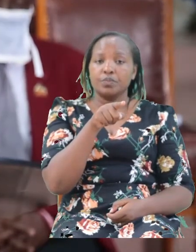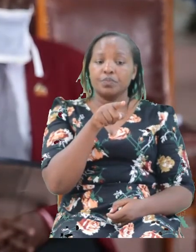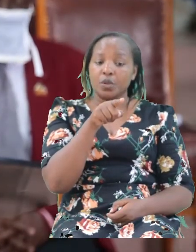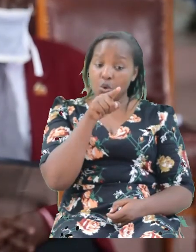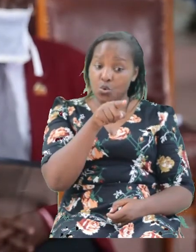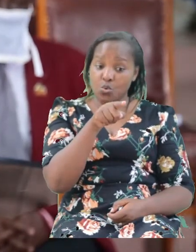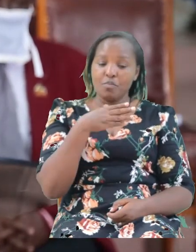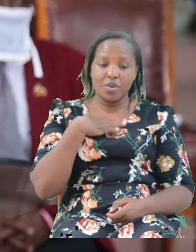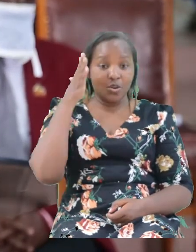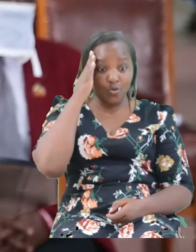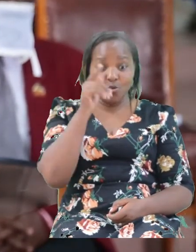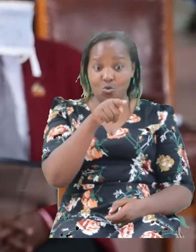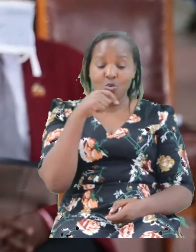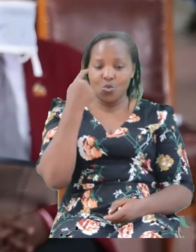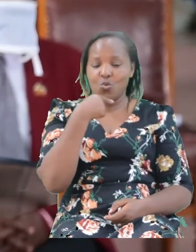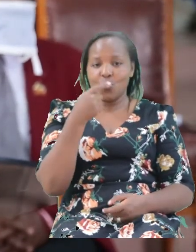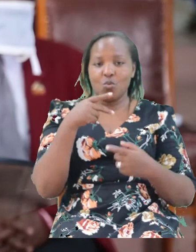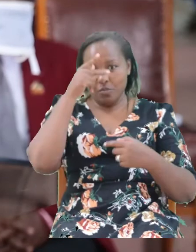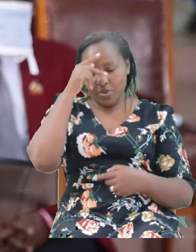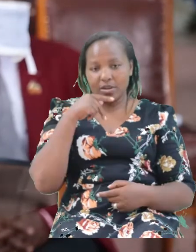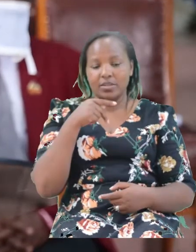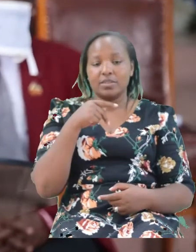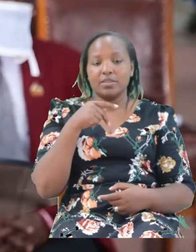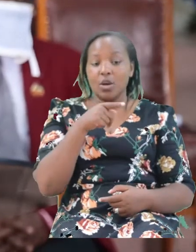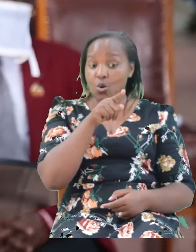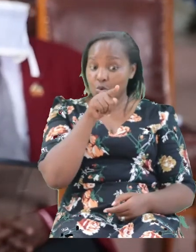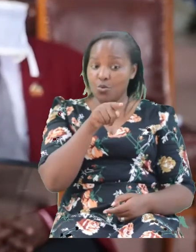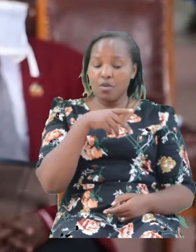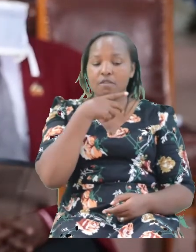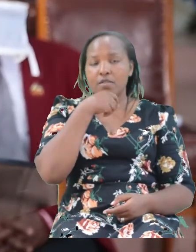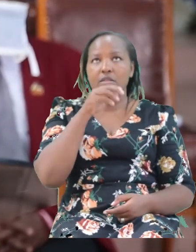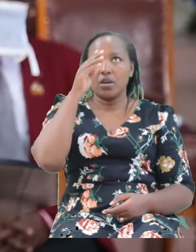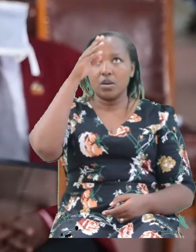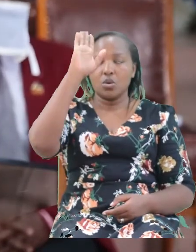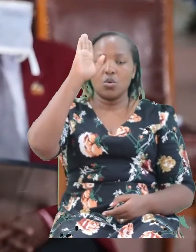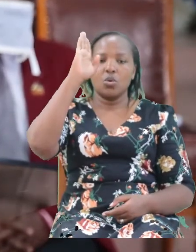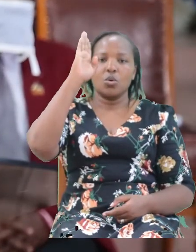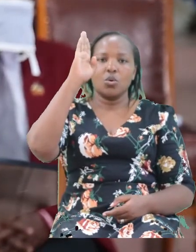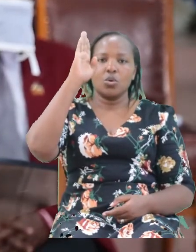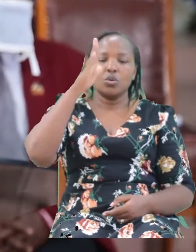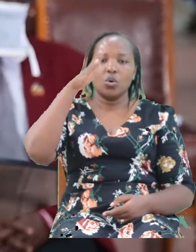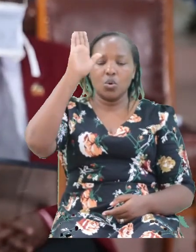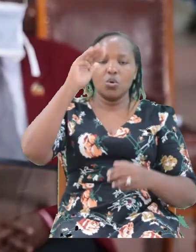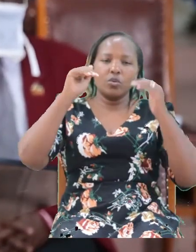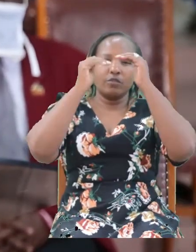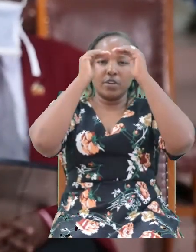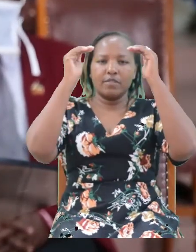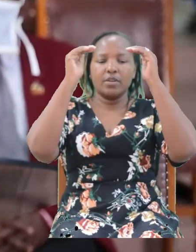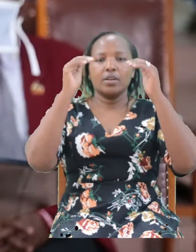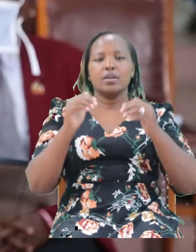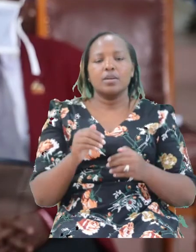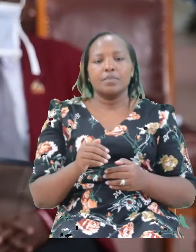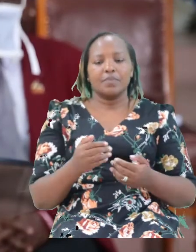najua wewe ni wanani. Baba yako ni Mungu mkuu. Baba yako ni Mungu wa binguni.